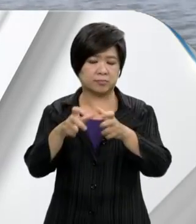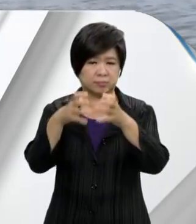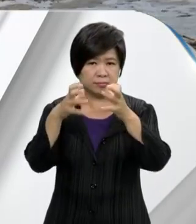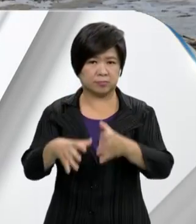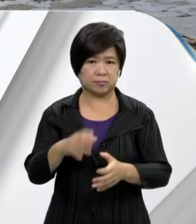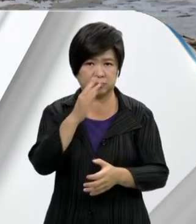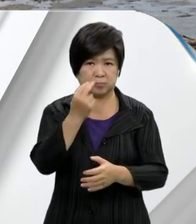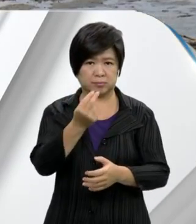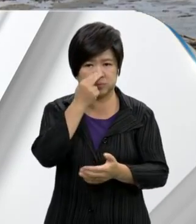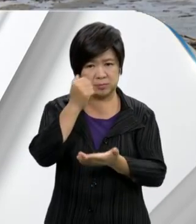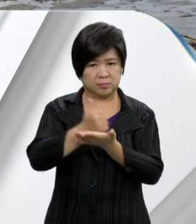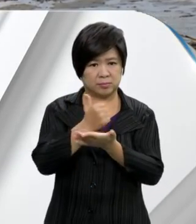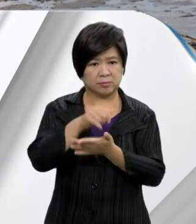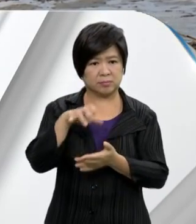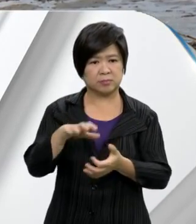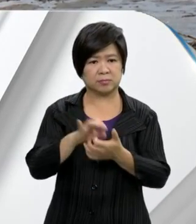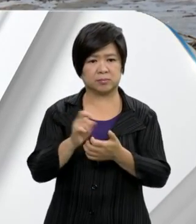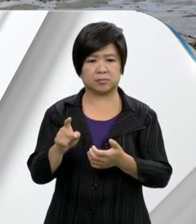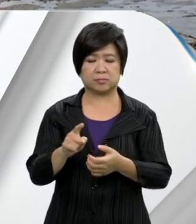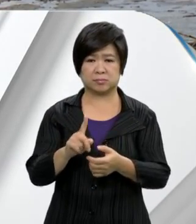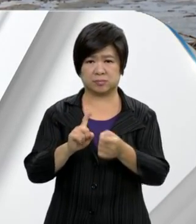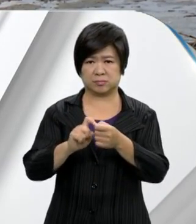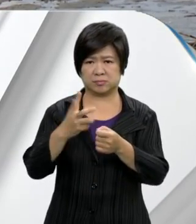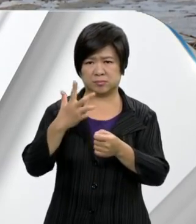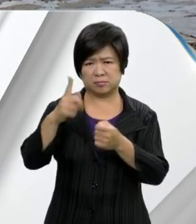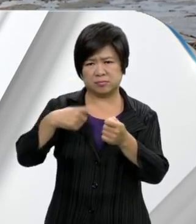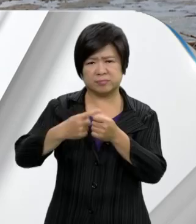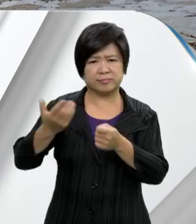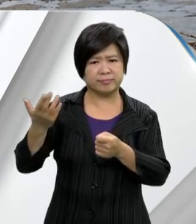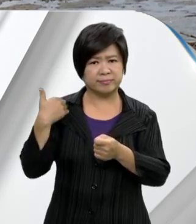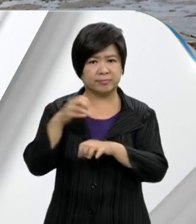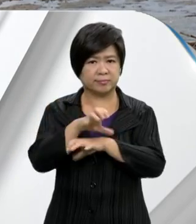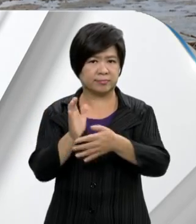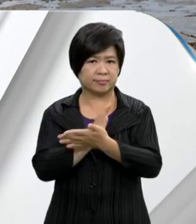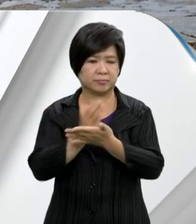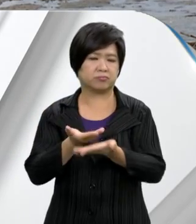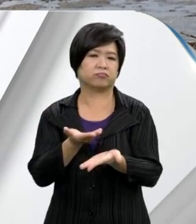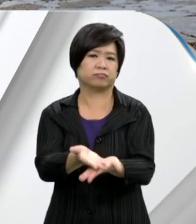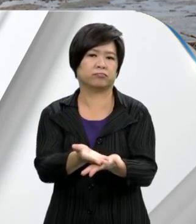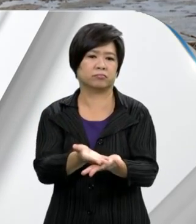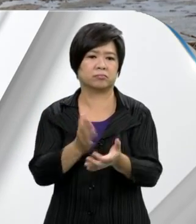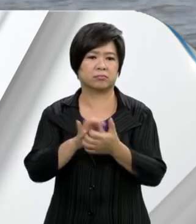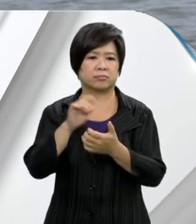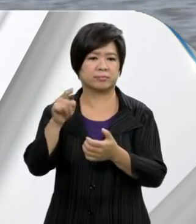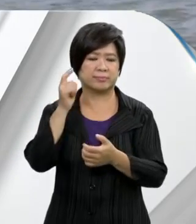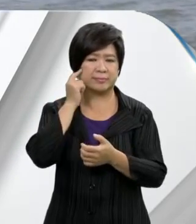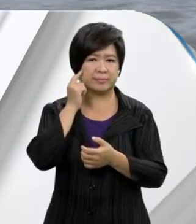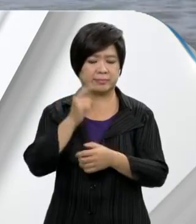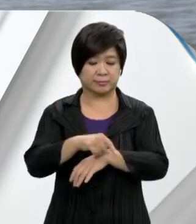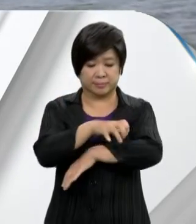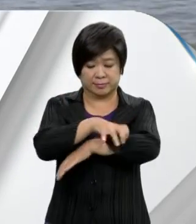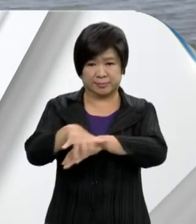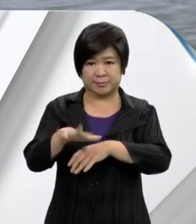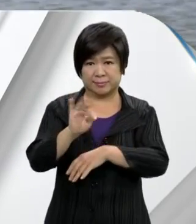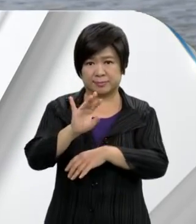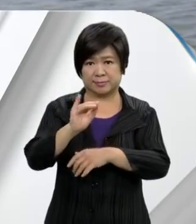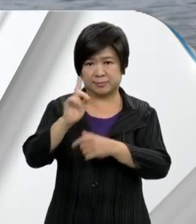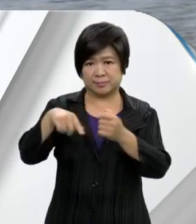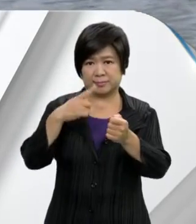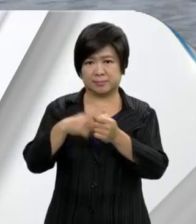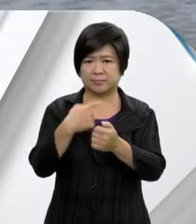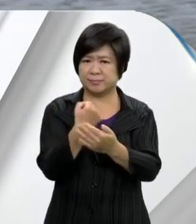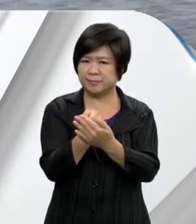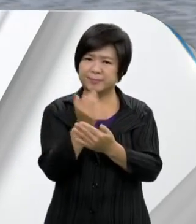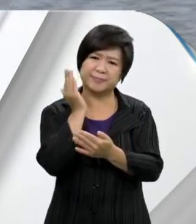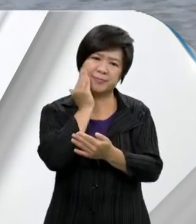站因为反评黑石板引擎的报告实在完全不对。俄罗斯经过几千年黑天然的环保体，地都还发现